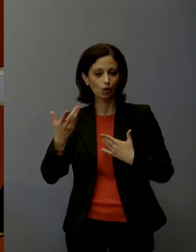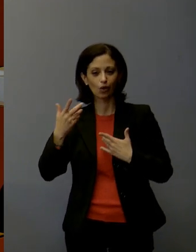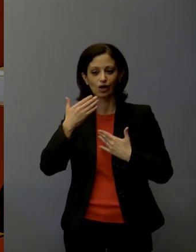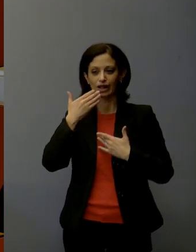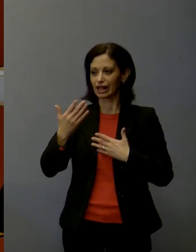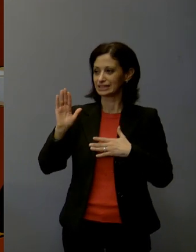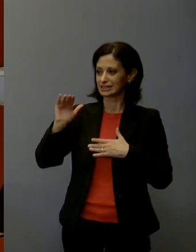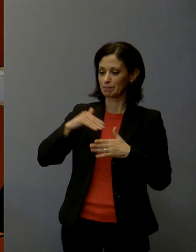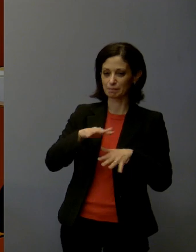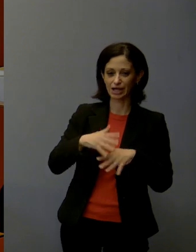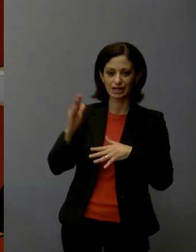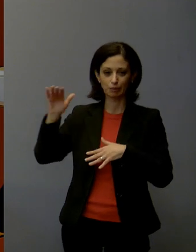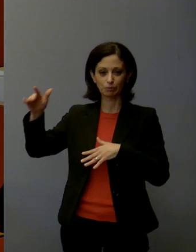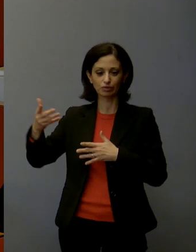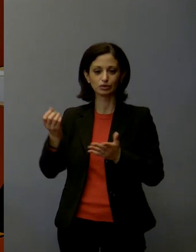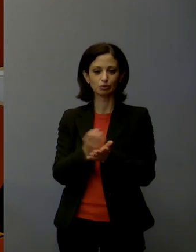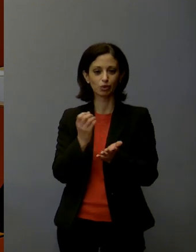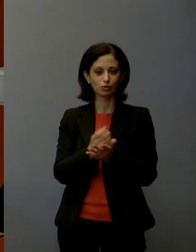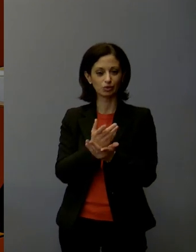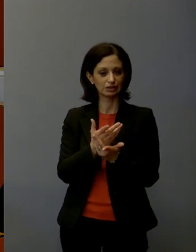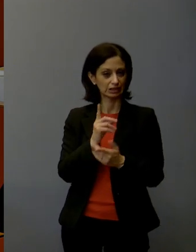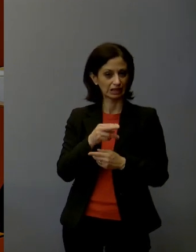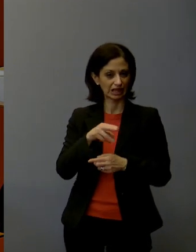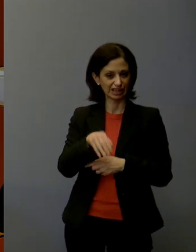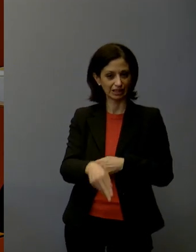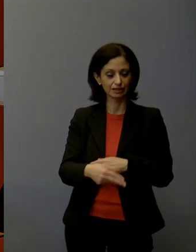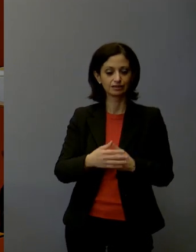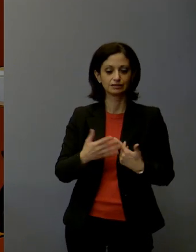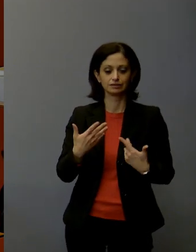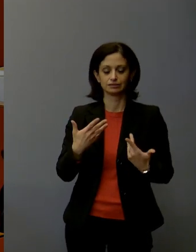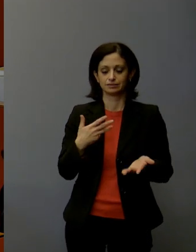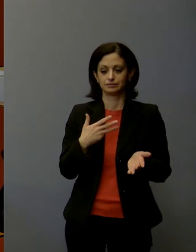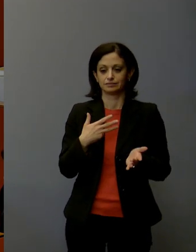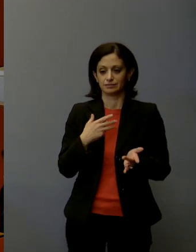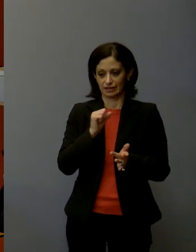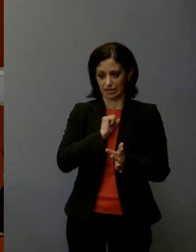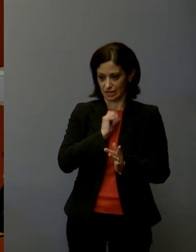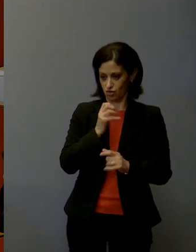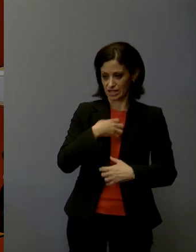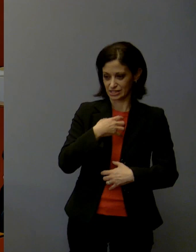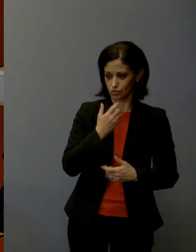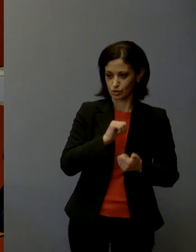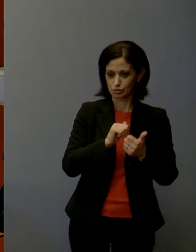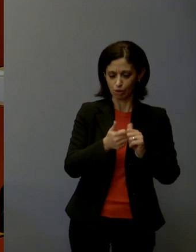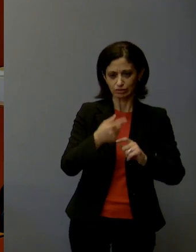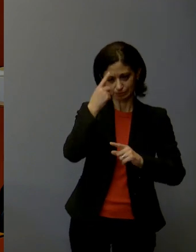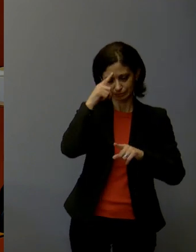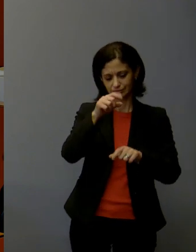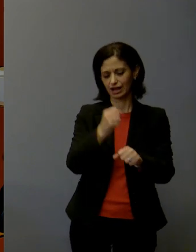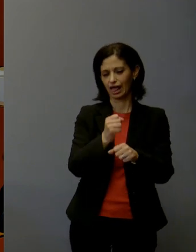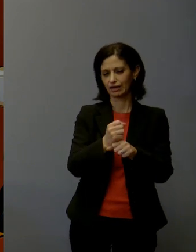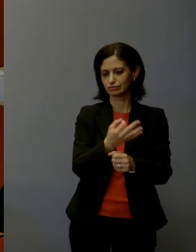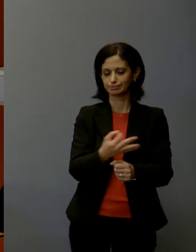blue&green Secondo me ritengo davvero importante sono convinto che anche l'assessore allo sport farà un ottimo lavoro su questo